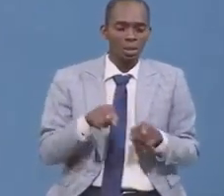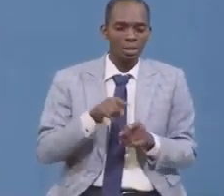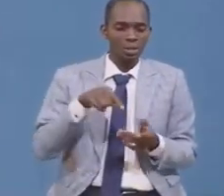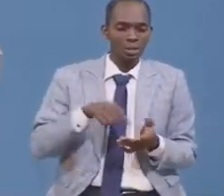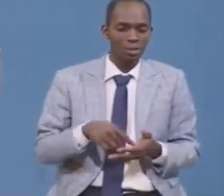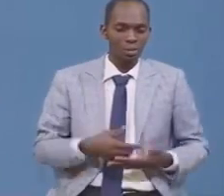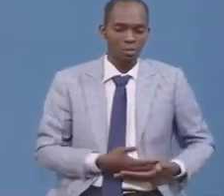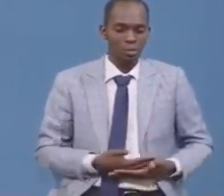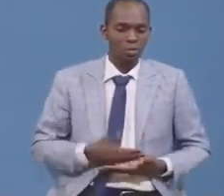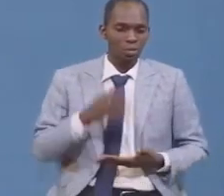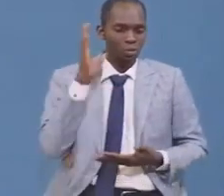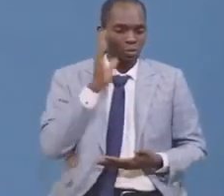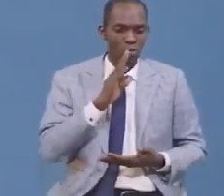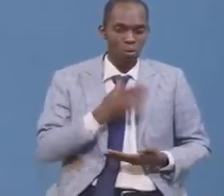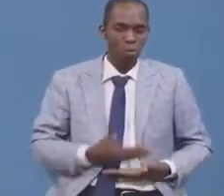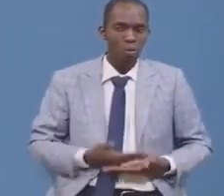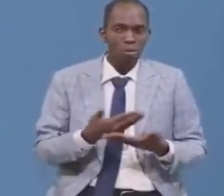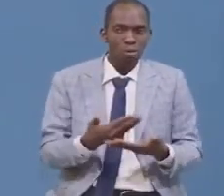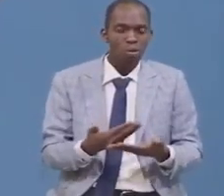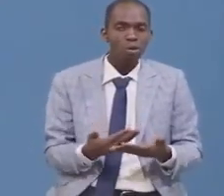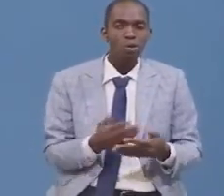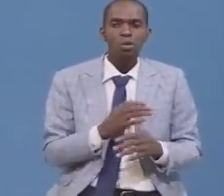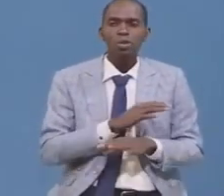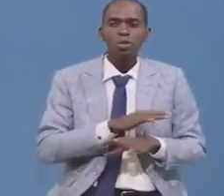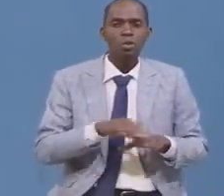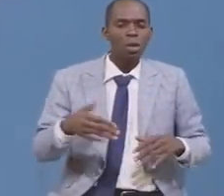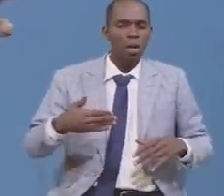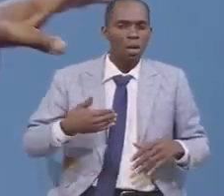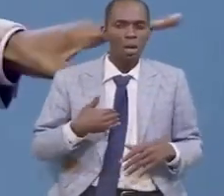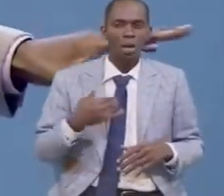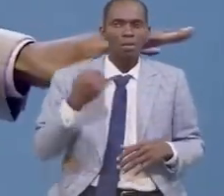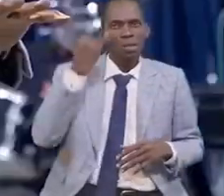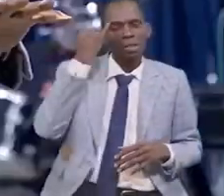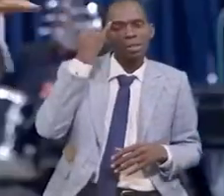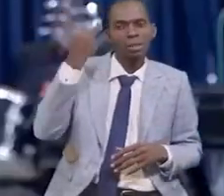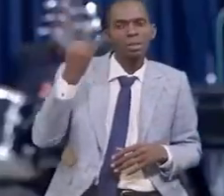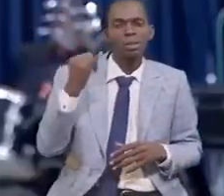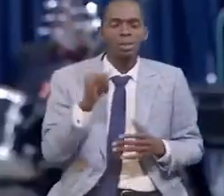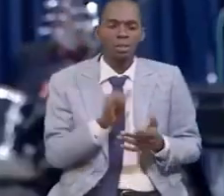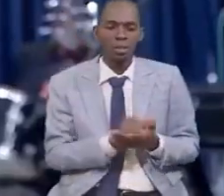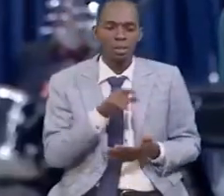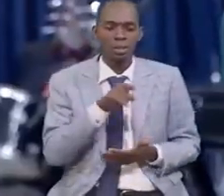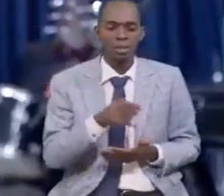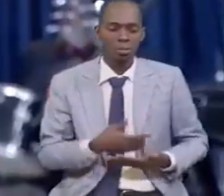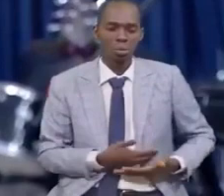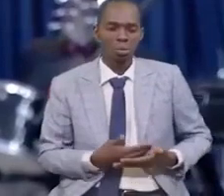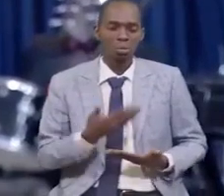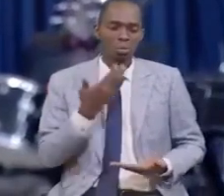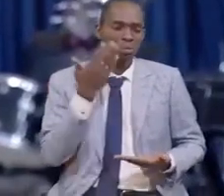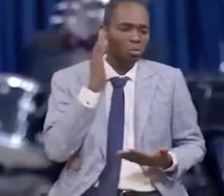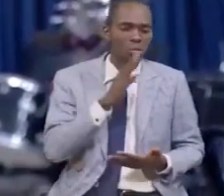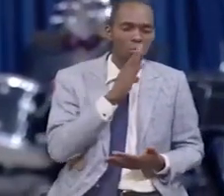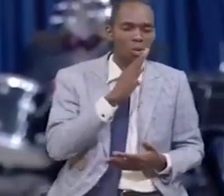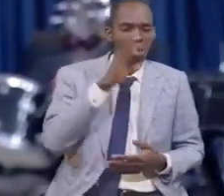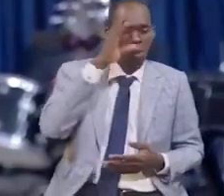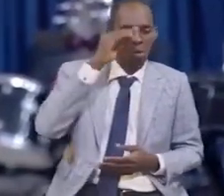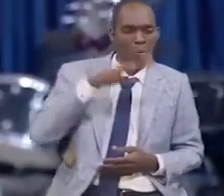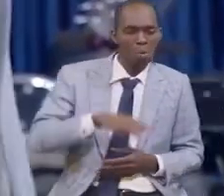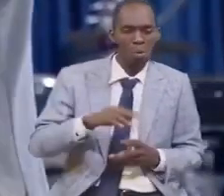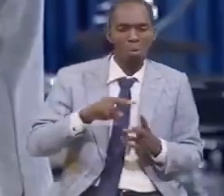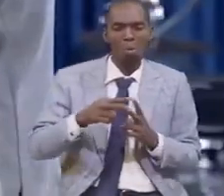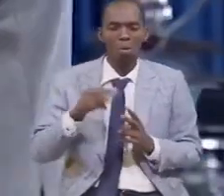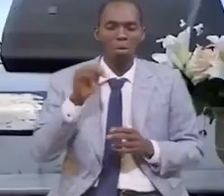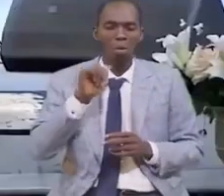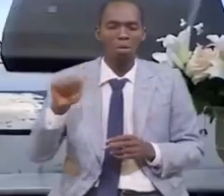బిడ్డ జన్మిస్తాడని, if they have an idea by scanning that is going to be a boy or is going to be a girl, ఆ యొక్క